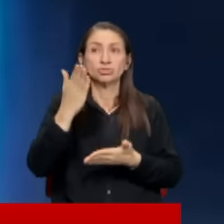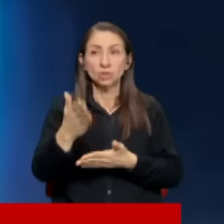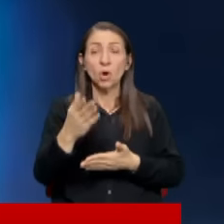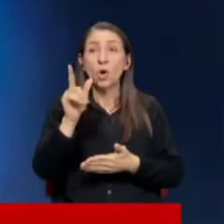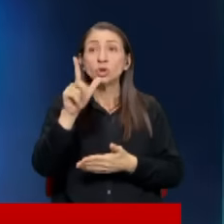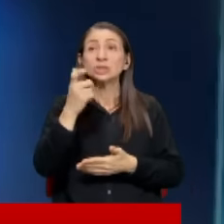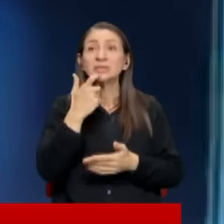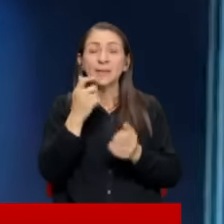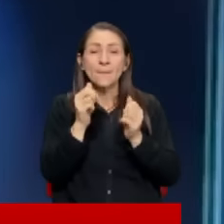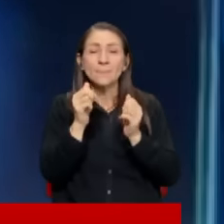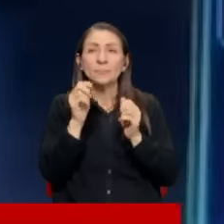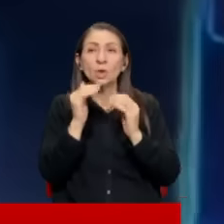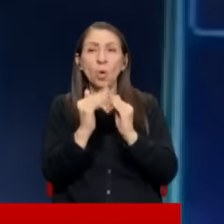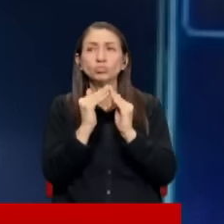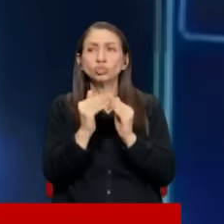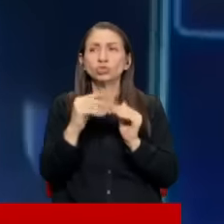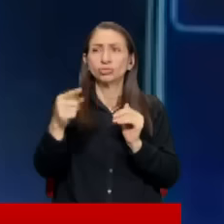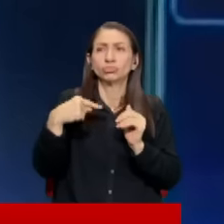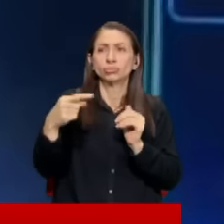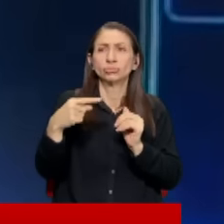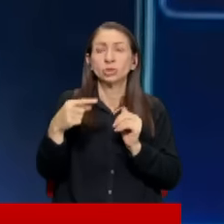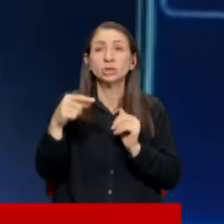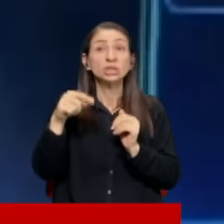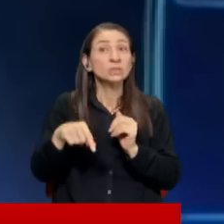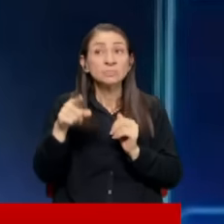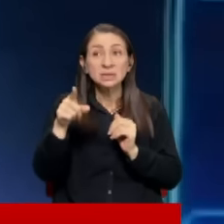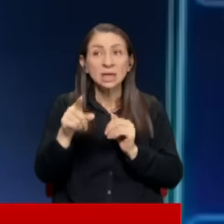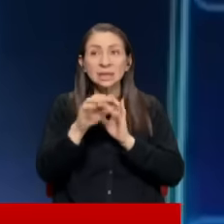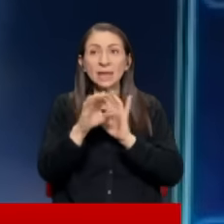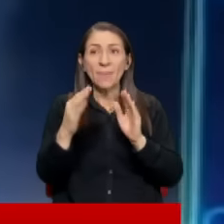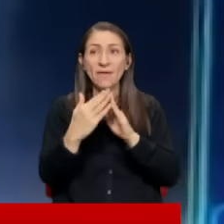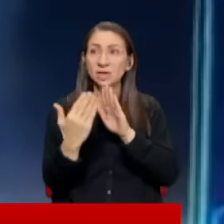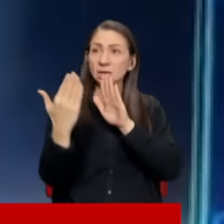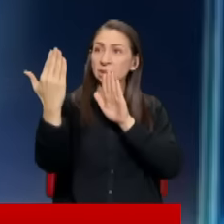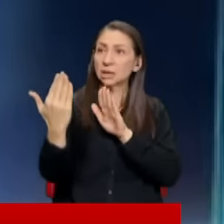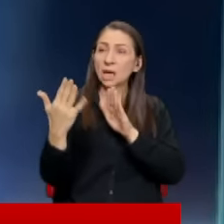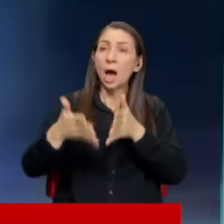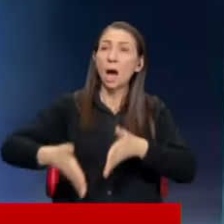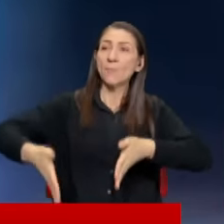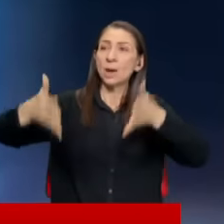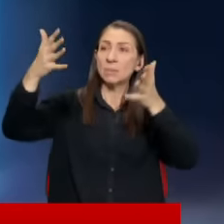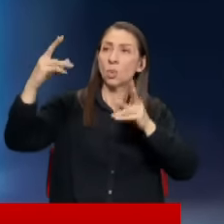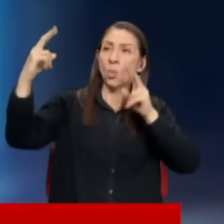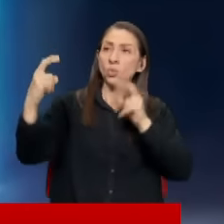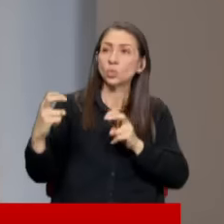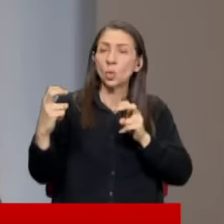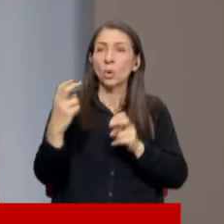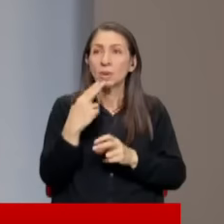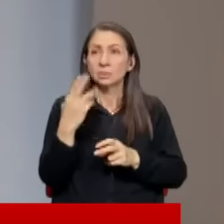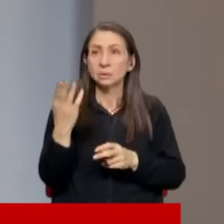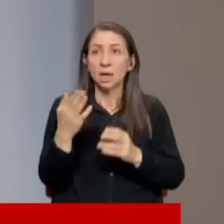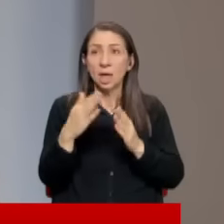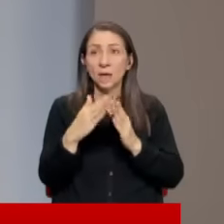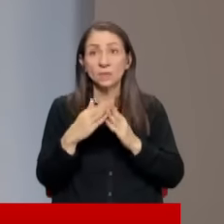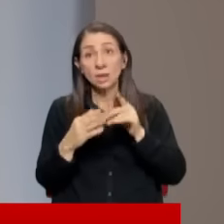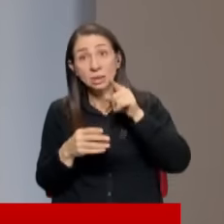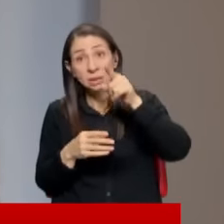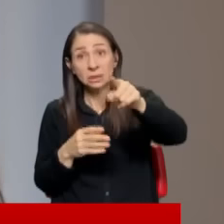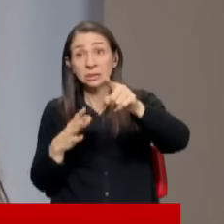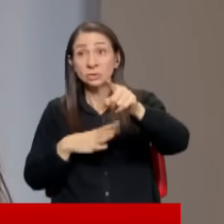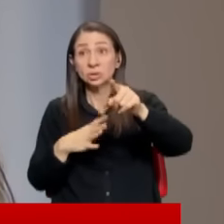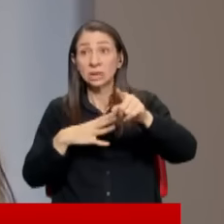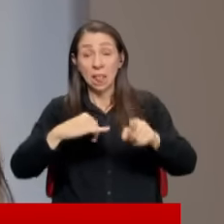13 yaşına kadar kapı komşusu olan bir adam. Şimdi de tam da evinin karşısındaki apartmanda oturuyor genç kadının. Evini de göstermek istiyorum ki